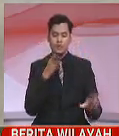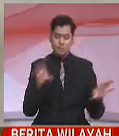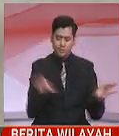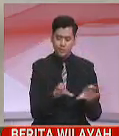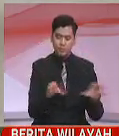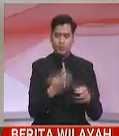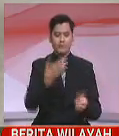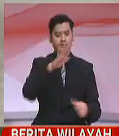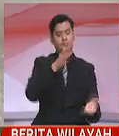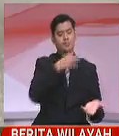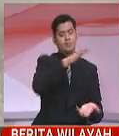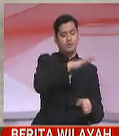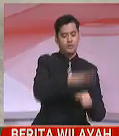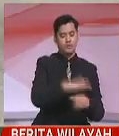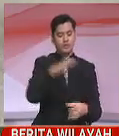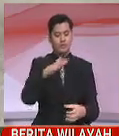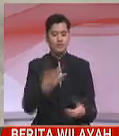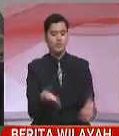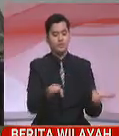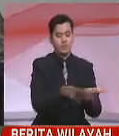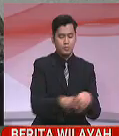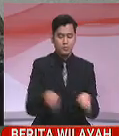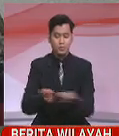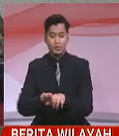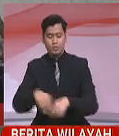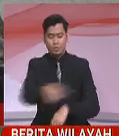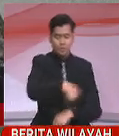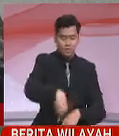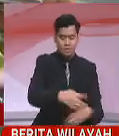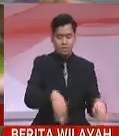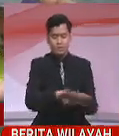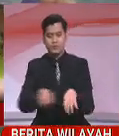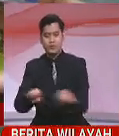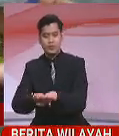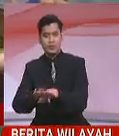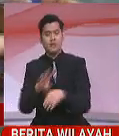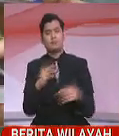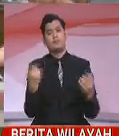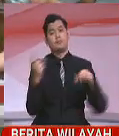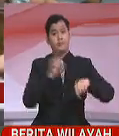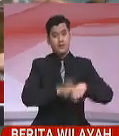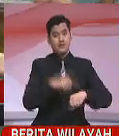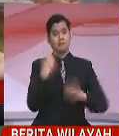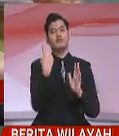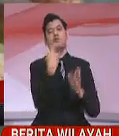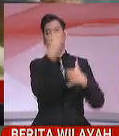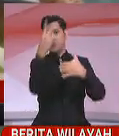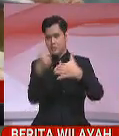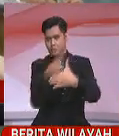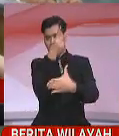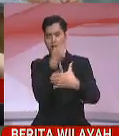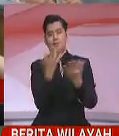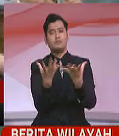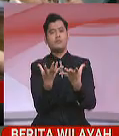sepanjang 11 KM dan dijangka mengambil masa du bulan untuk siap sepanjang kerja-kerja